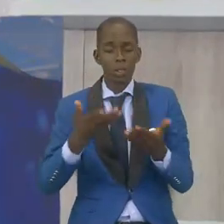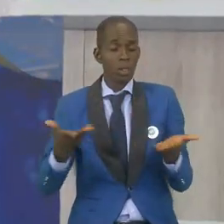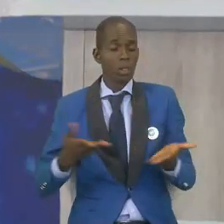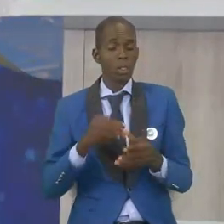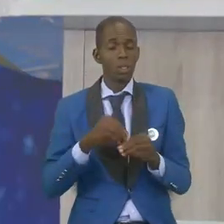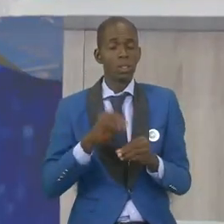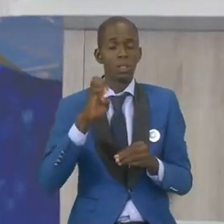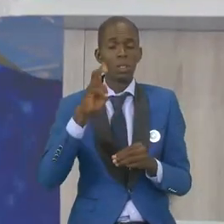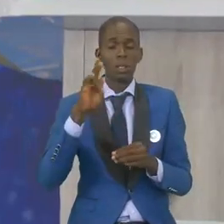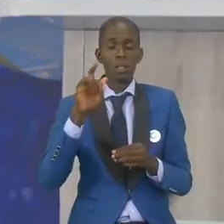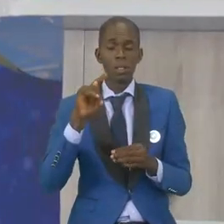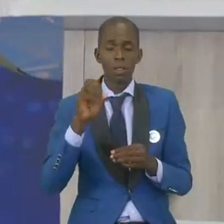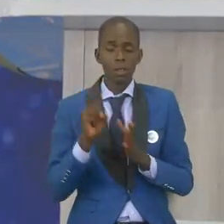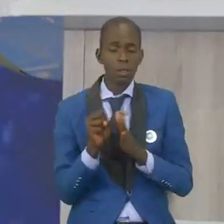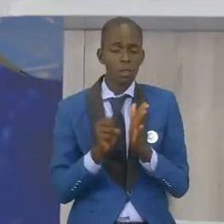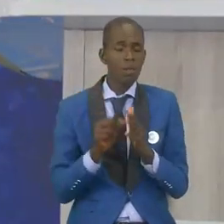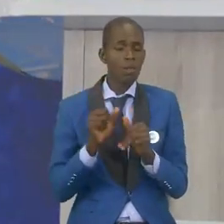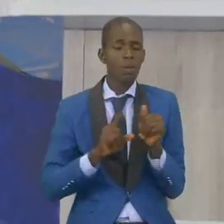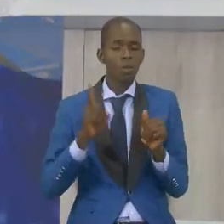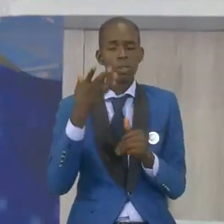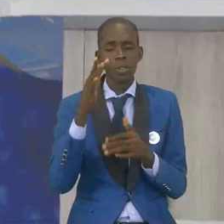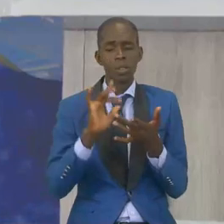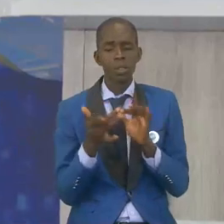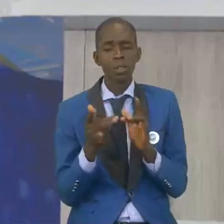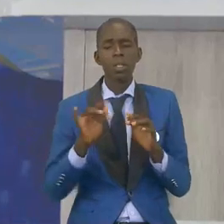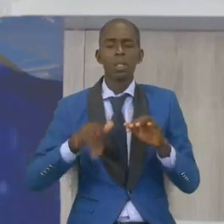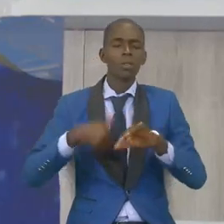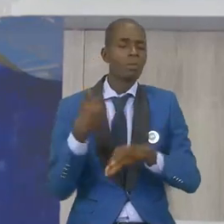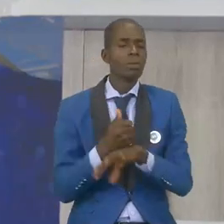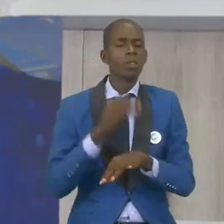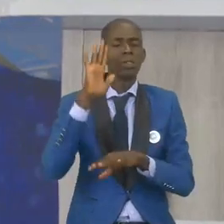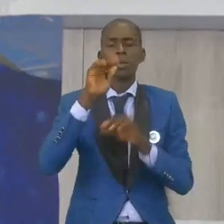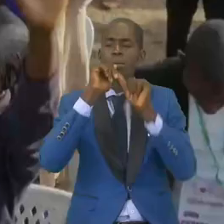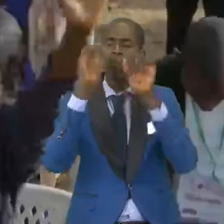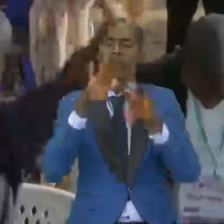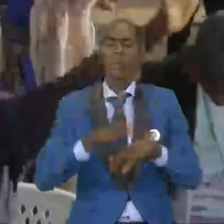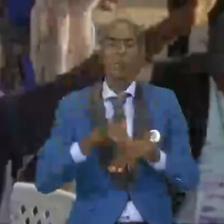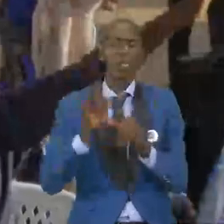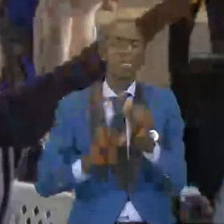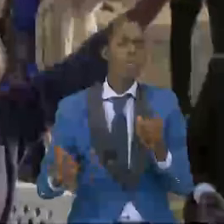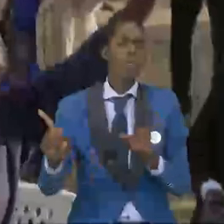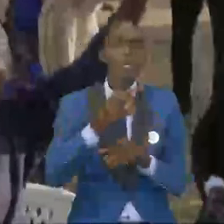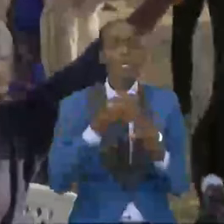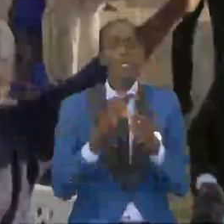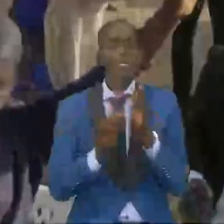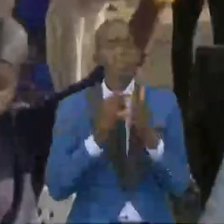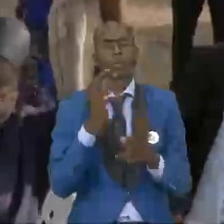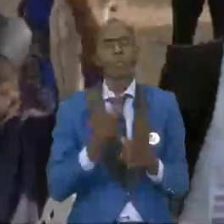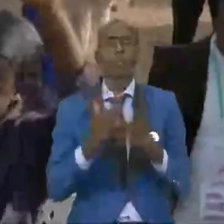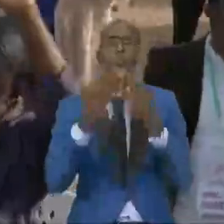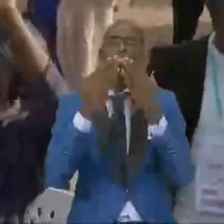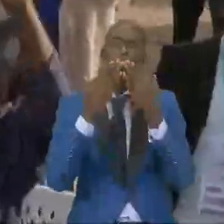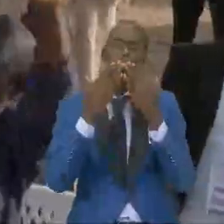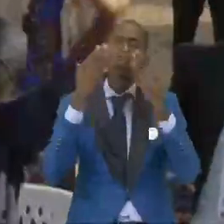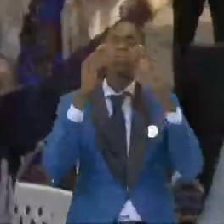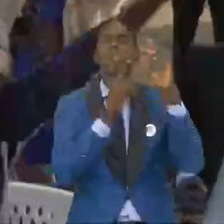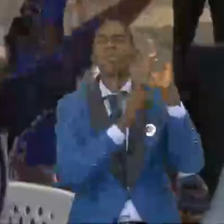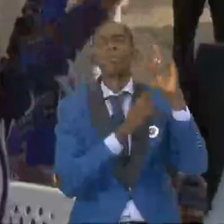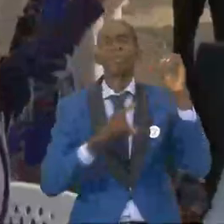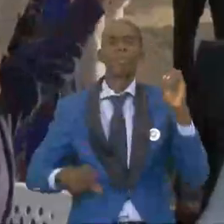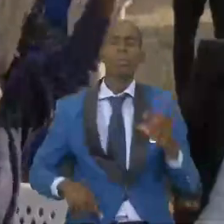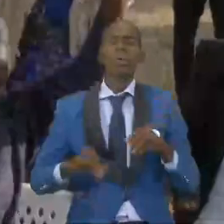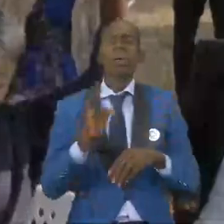monde là-bas, tout le monde au lieu principal, tout le monde en ligne, confirmation, confirme tes bénédictions